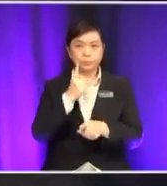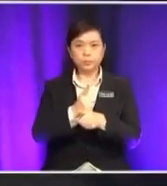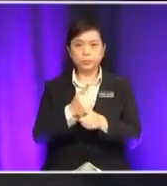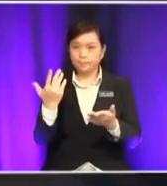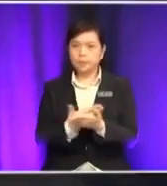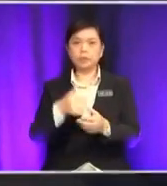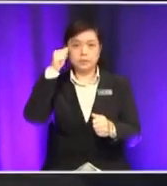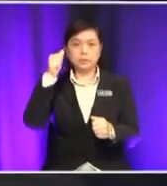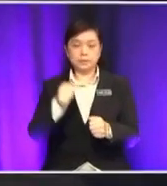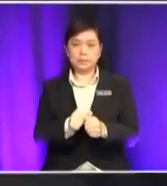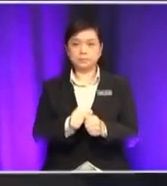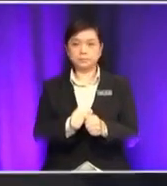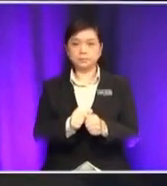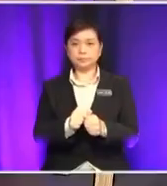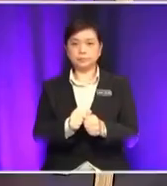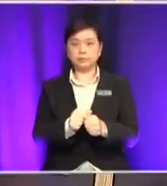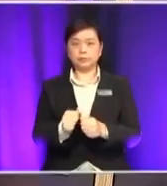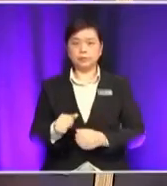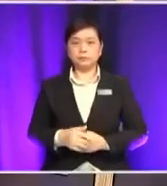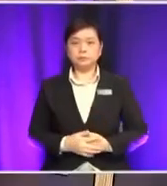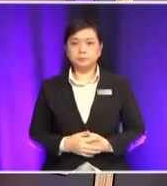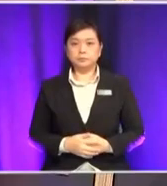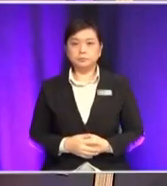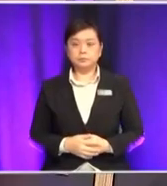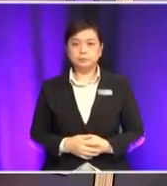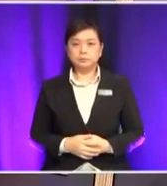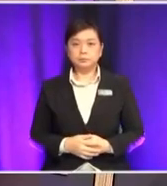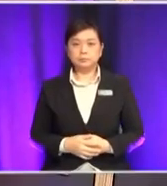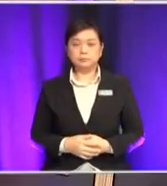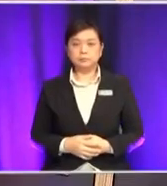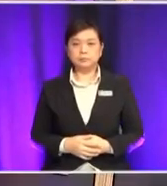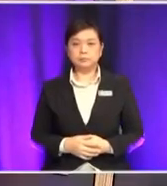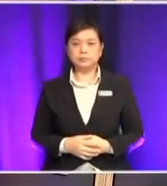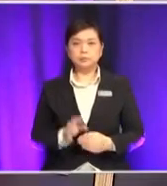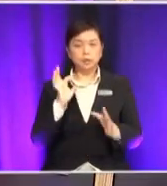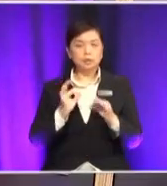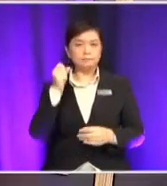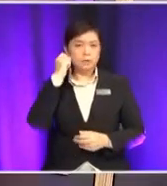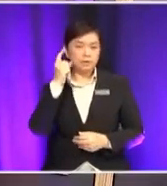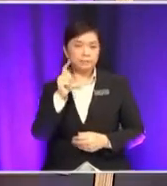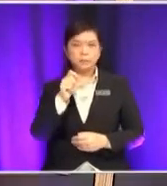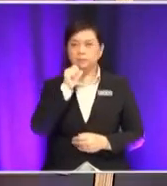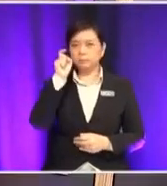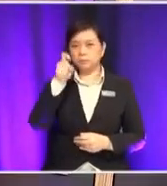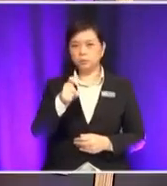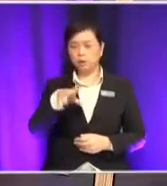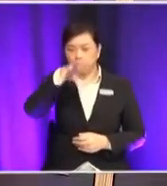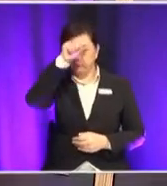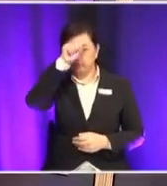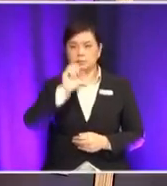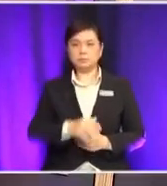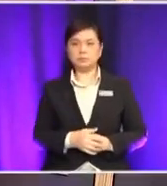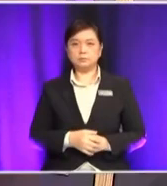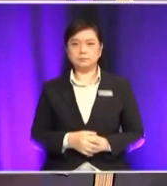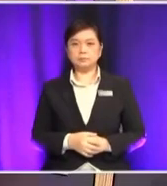topik ini sebenarnya Anda kena paham kalau paham dia nih tak perlu menghafal dia kenal kalau paham kenapa kejadian tuh begitu